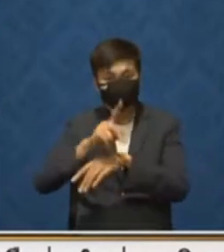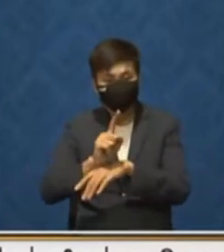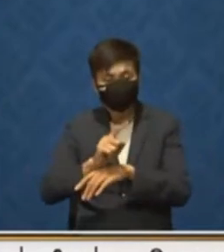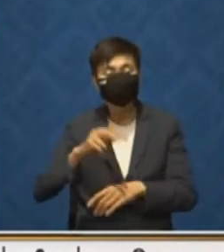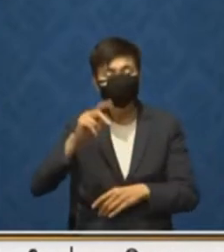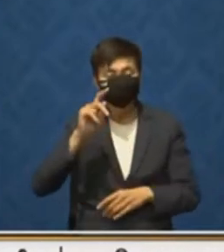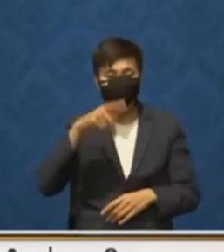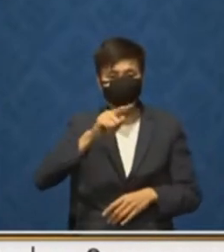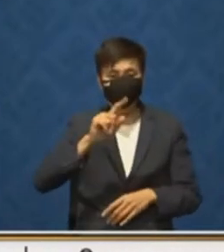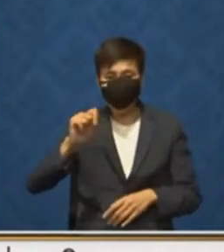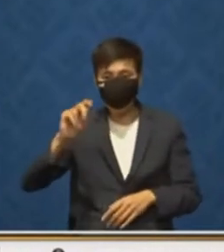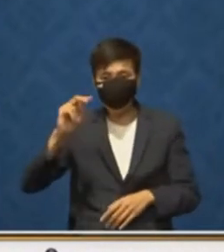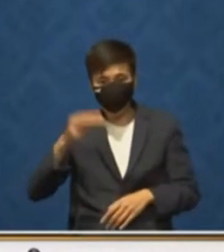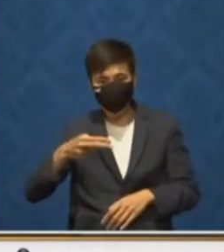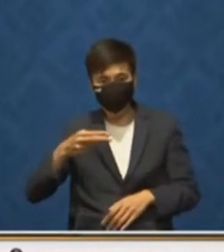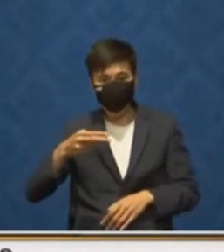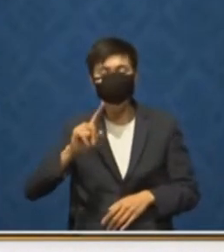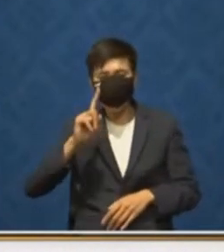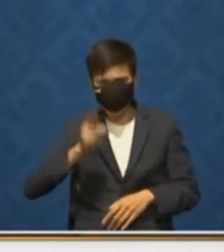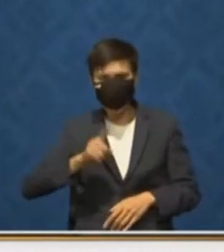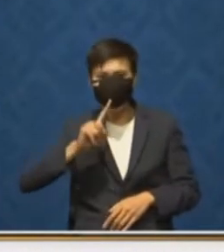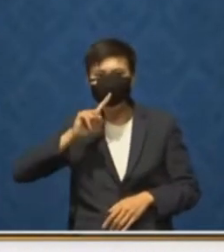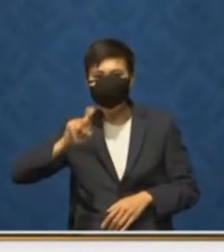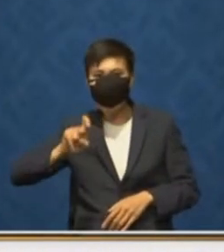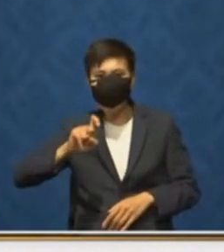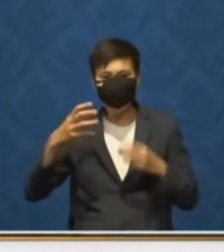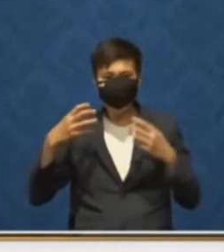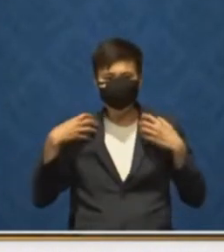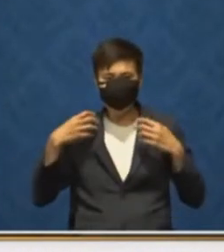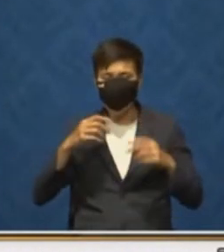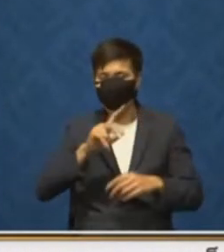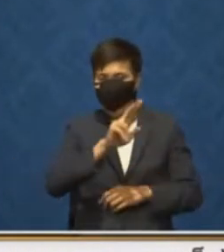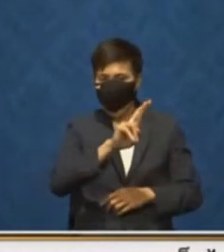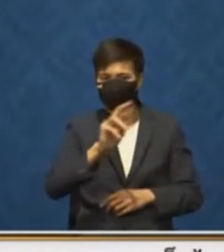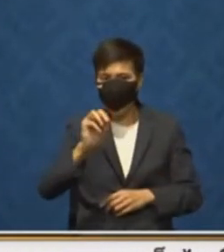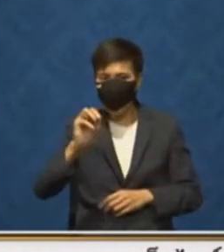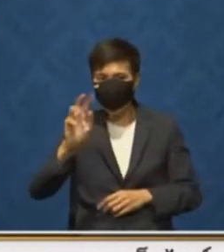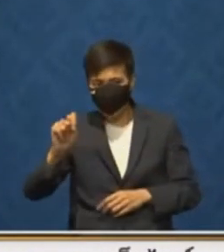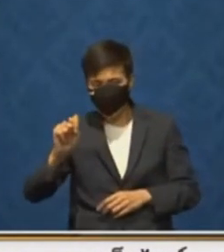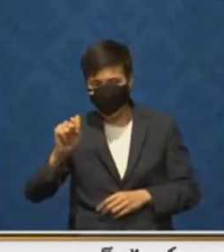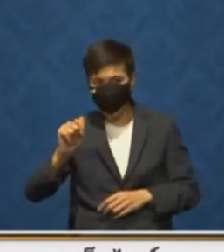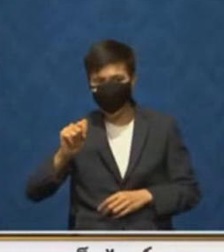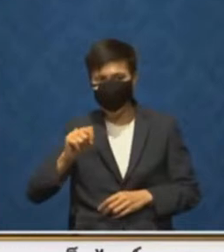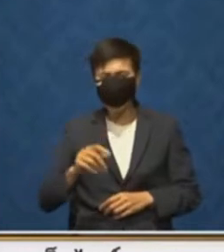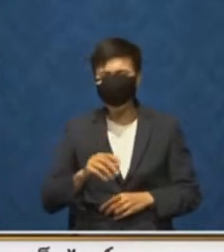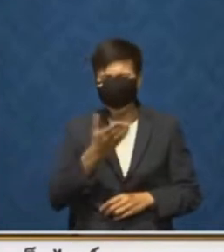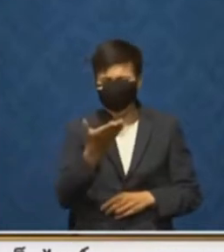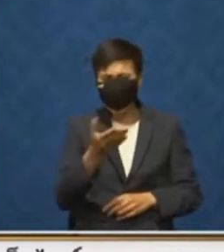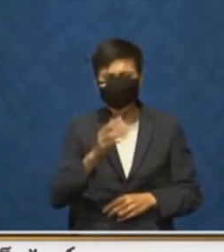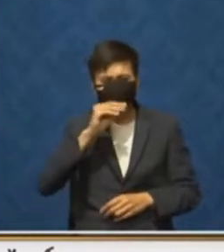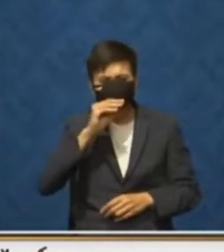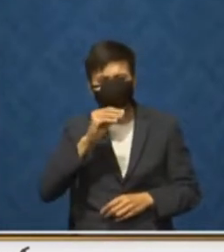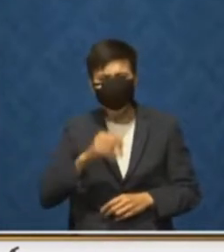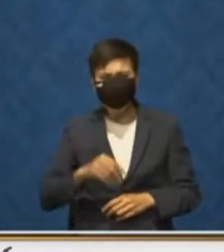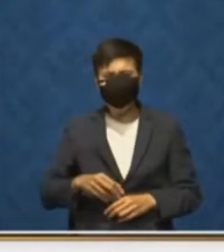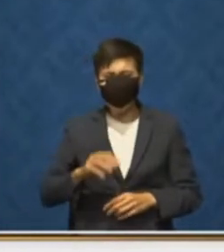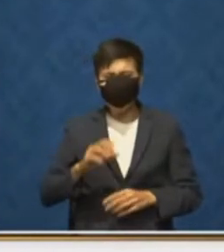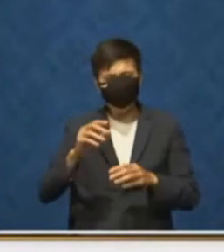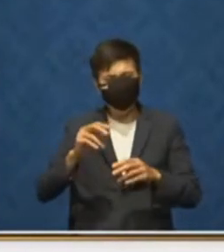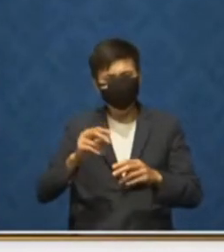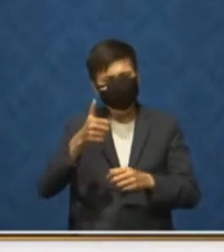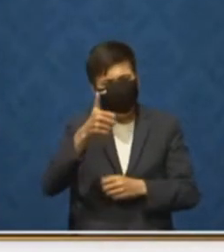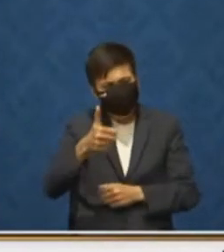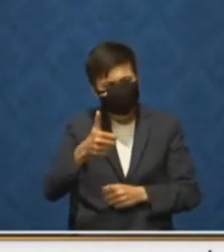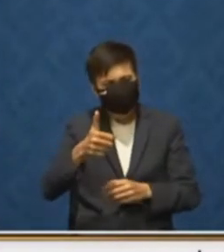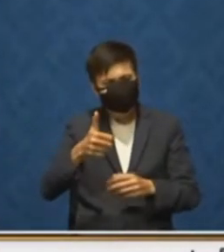อะไรก็แล้วแต่ต้องถามรัฐมนตรีครั้งนั้นอ่ะ A Littleพูดเอาแต่ความดีใส่ตัวกันทั้งนั้นอย่างนี้ไม่ได้ก็ได้ผมฝาก 2